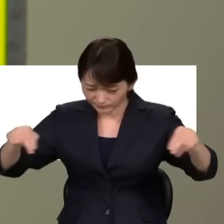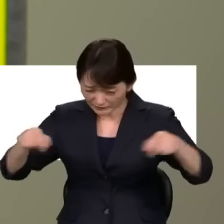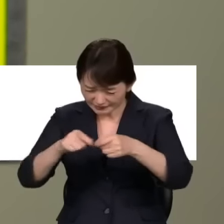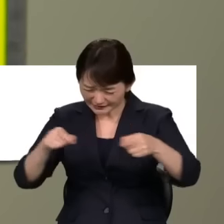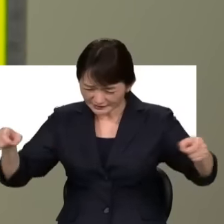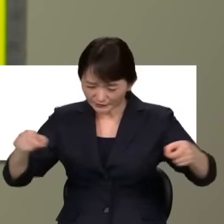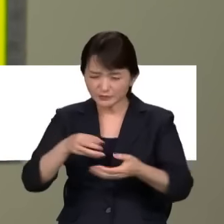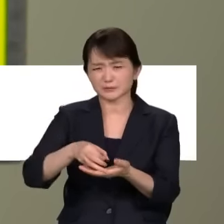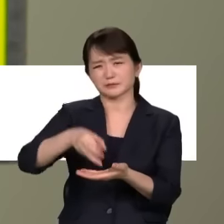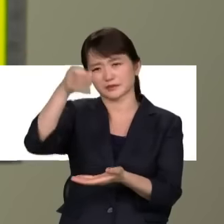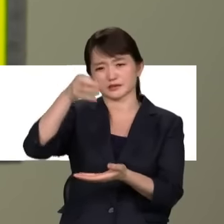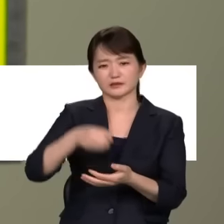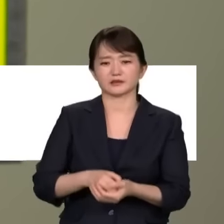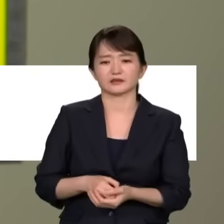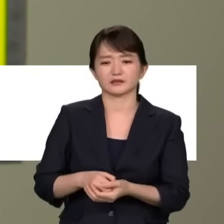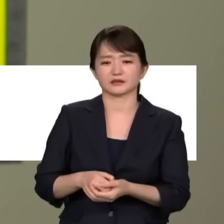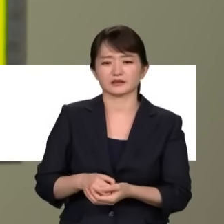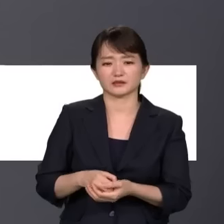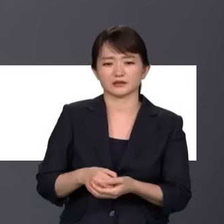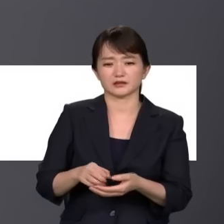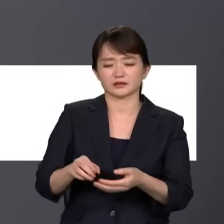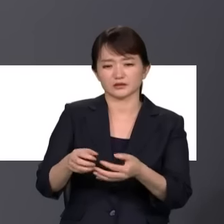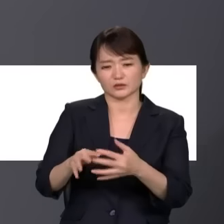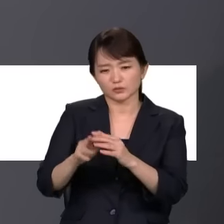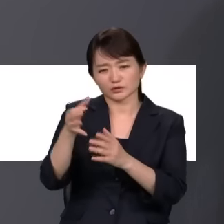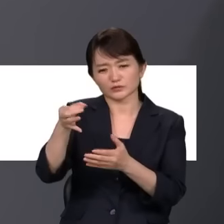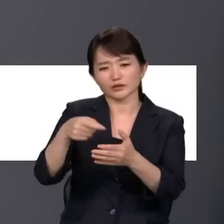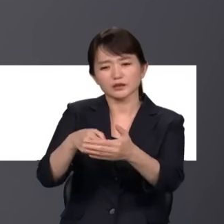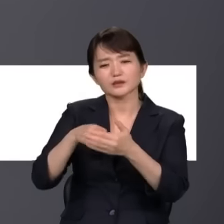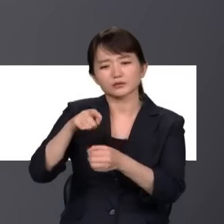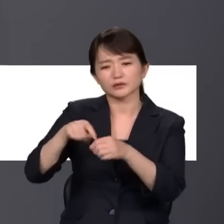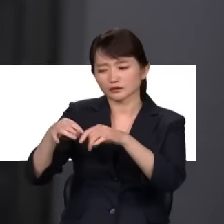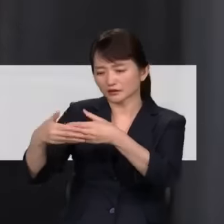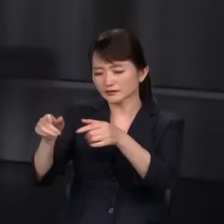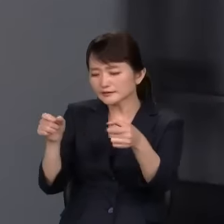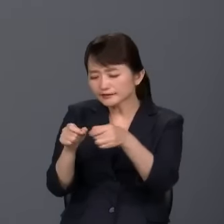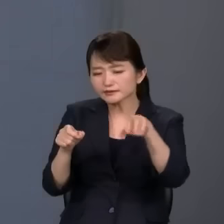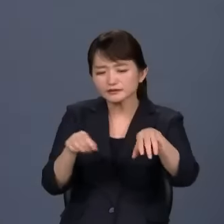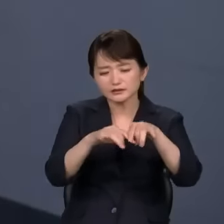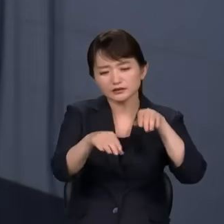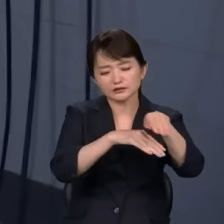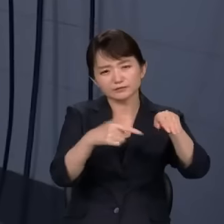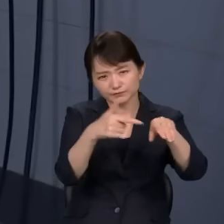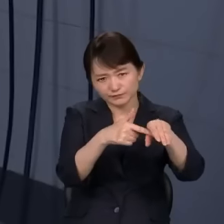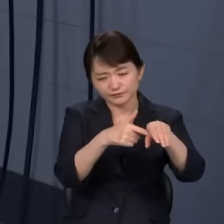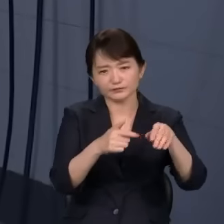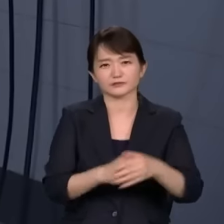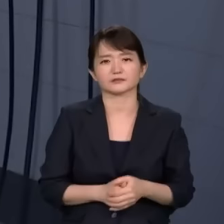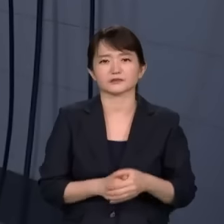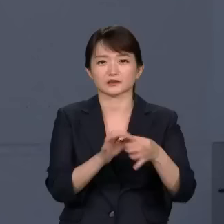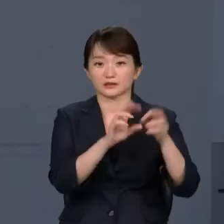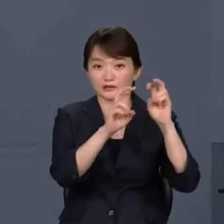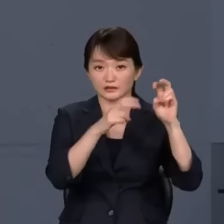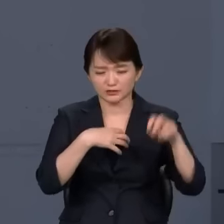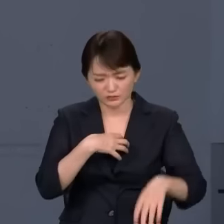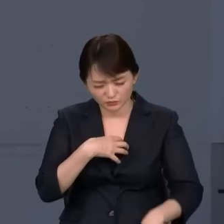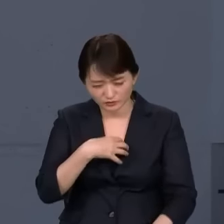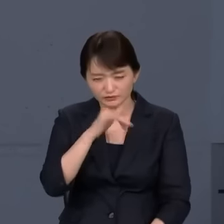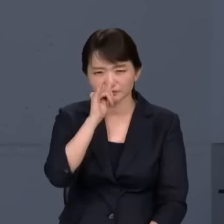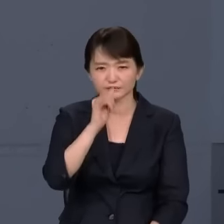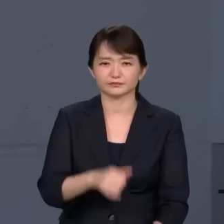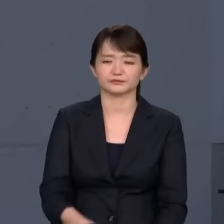공사 비용을 아끼기 위해서 전기실 근처에다가 많이 설치를 하려고 하죠. 다만 관련 업체들 사이에서도 우려는 이어지고